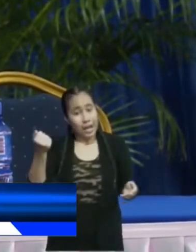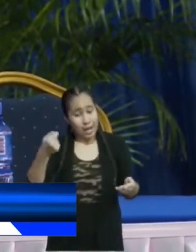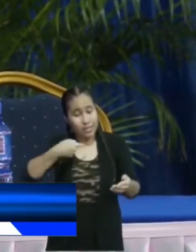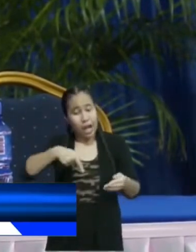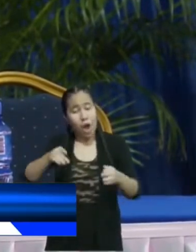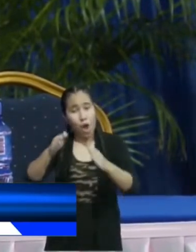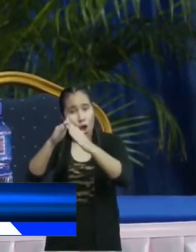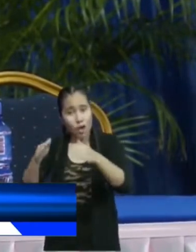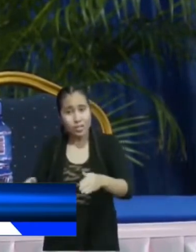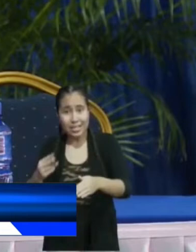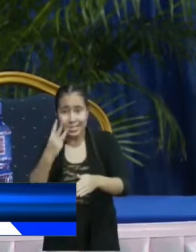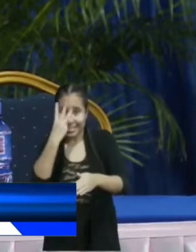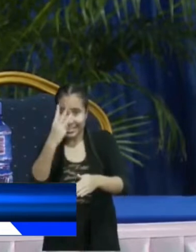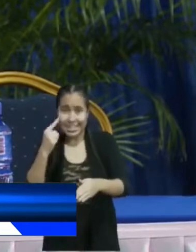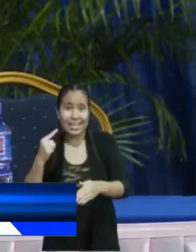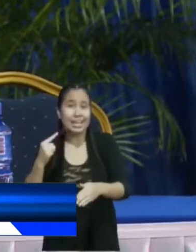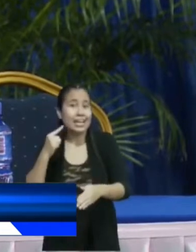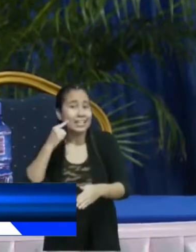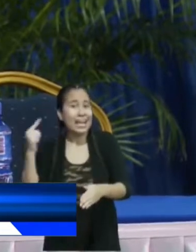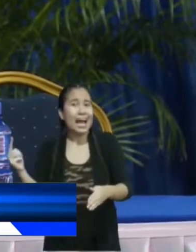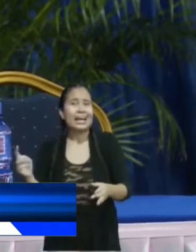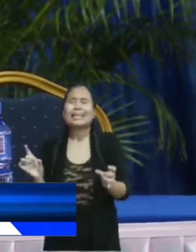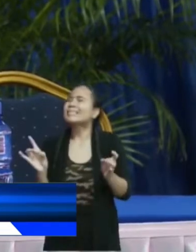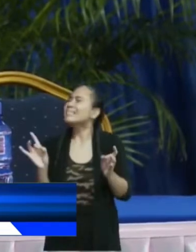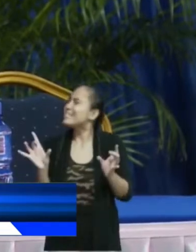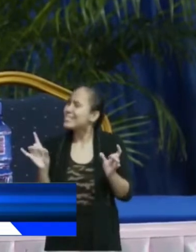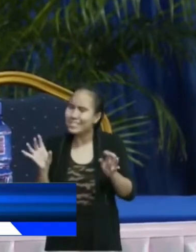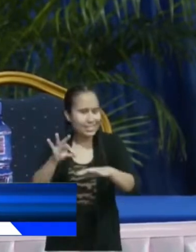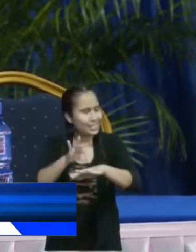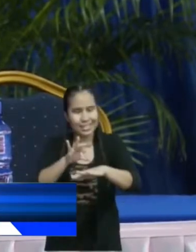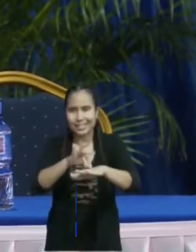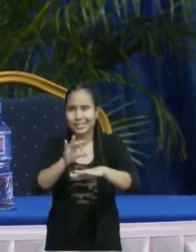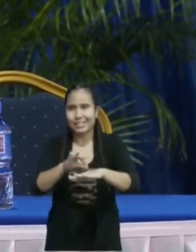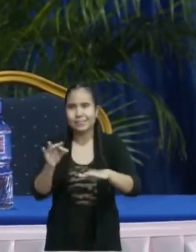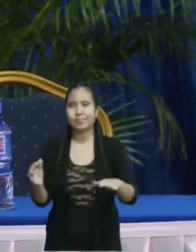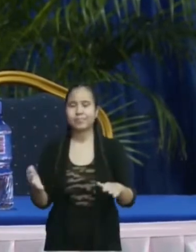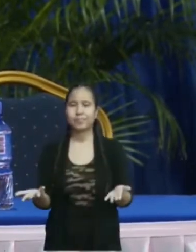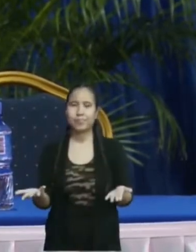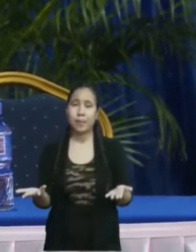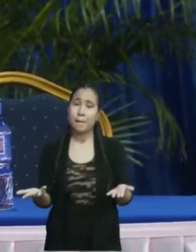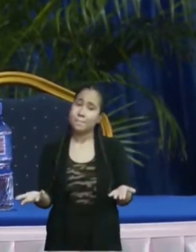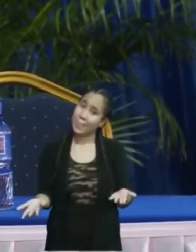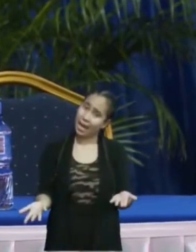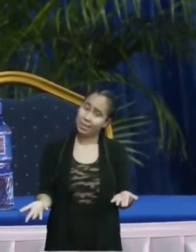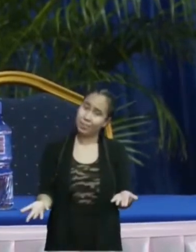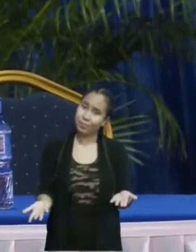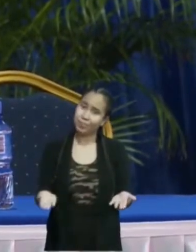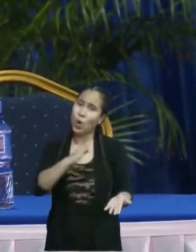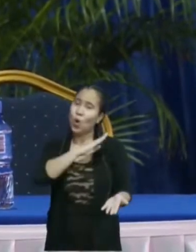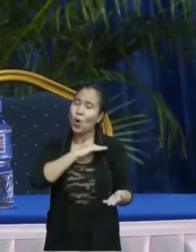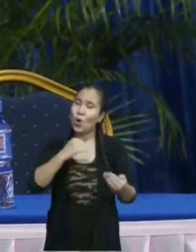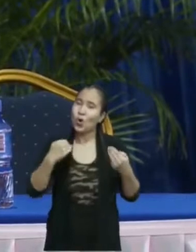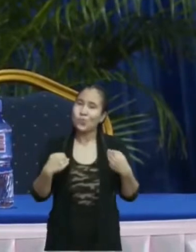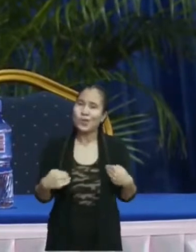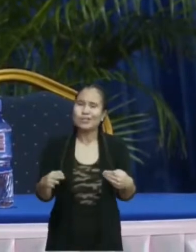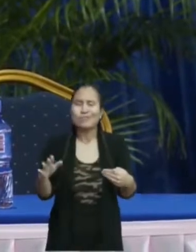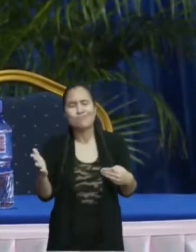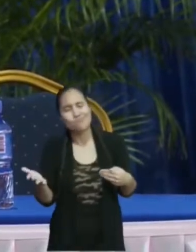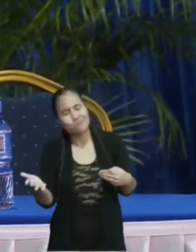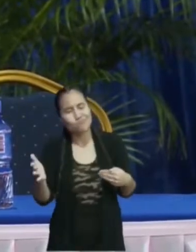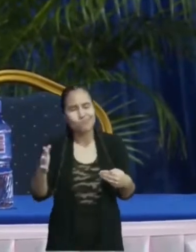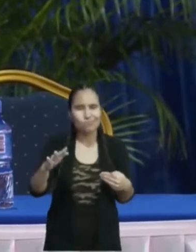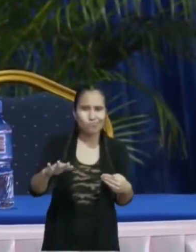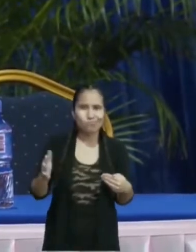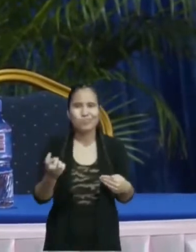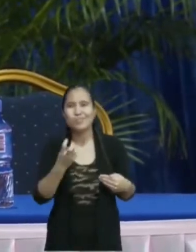3 dagen helemaal geen verschijnselen meer hebt. Maar er zijn ook mensen die met hele milde klachten, dus met net